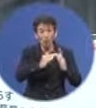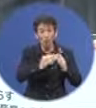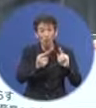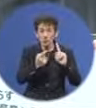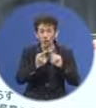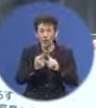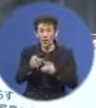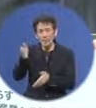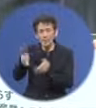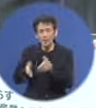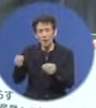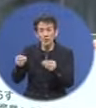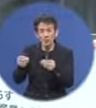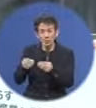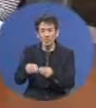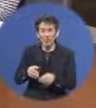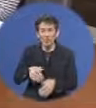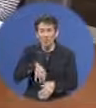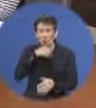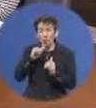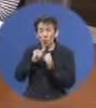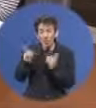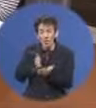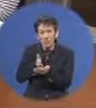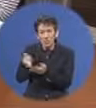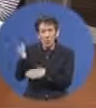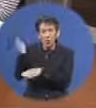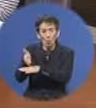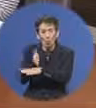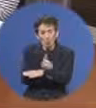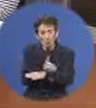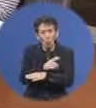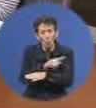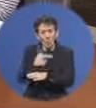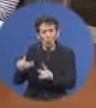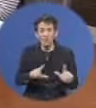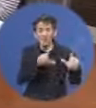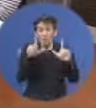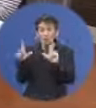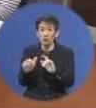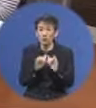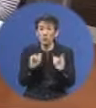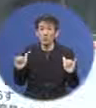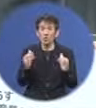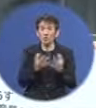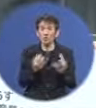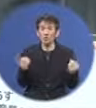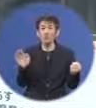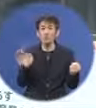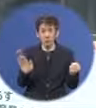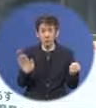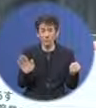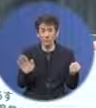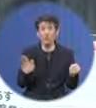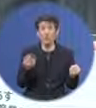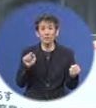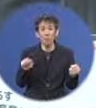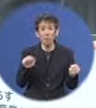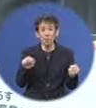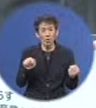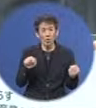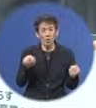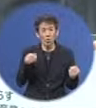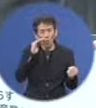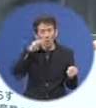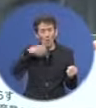ですね、高齢者のマンションとか、そういうところへね結構住んでおられるんですね、 はい、 ならばそれを誘致しちゃえ